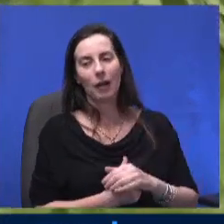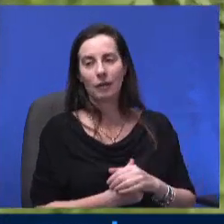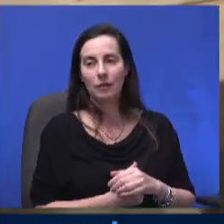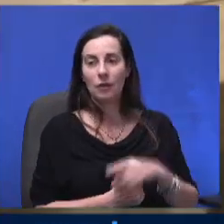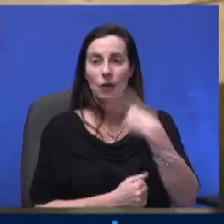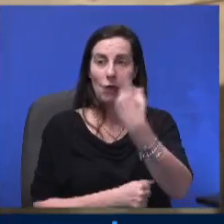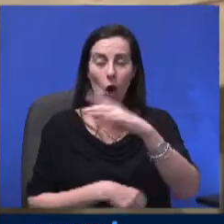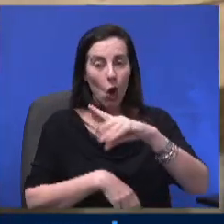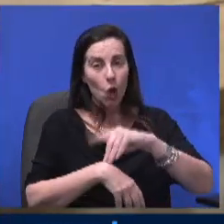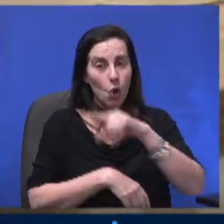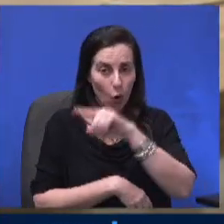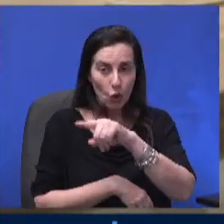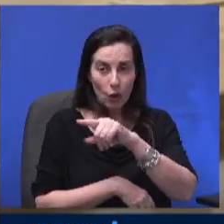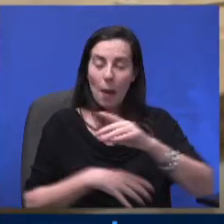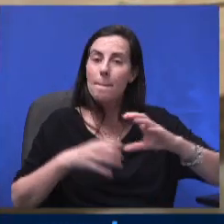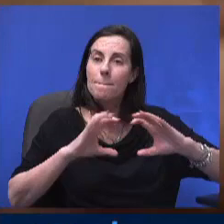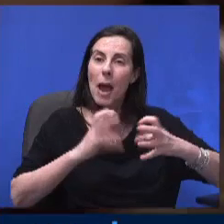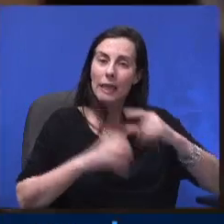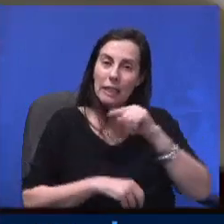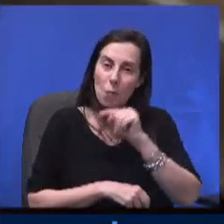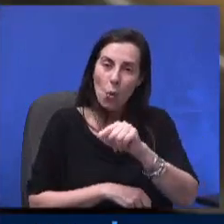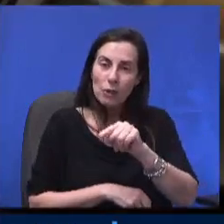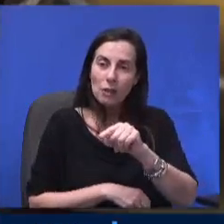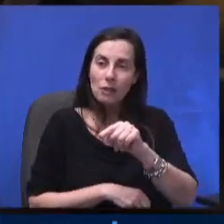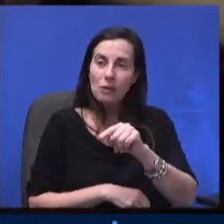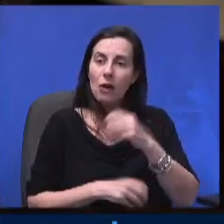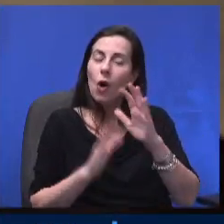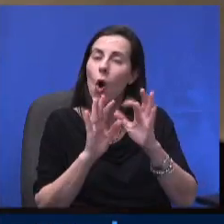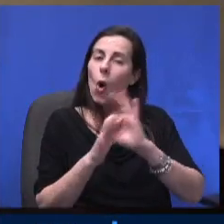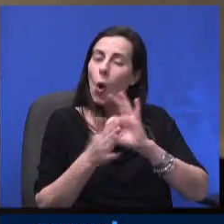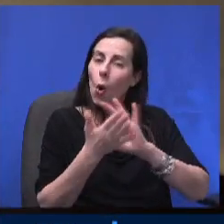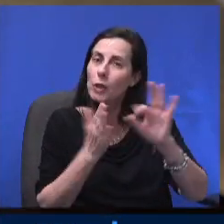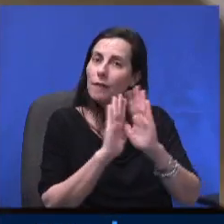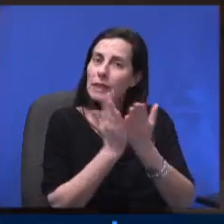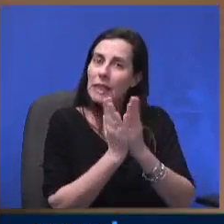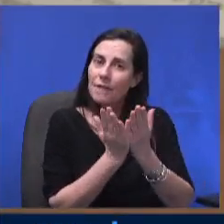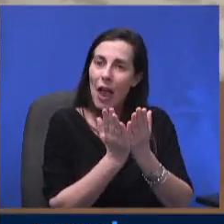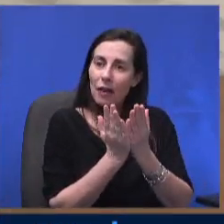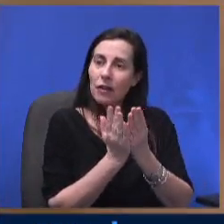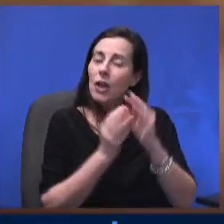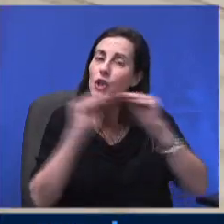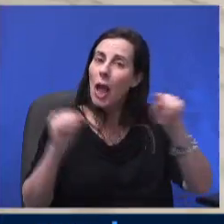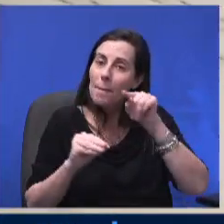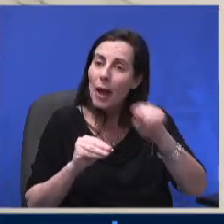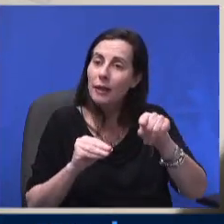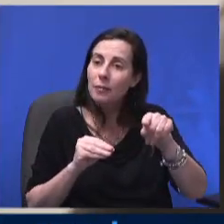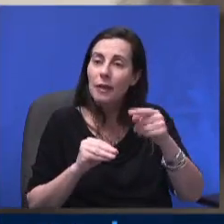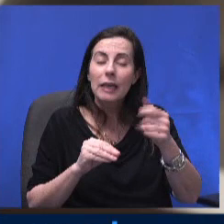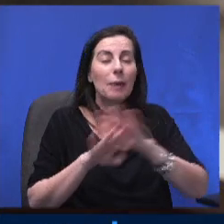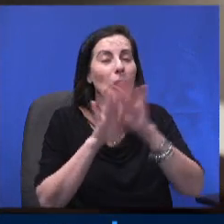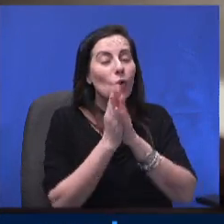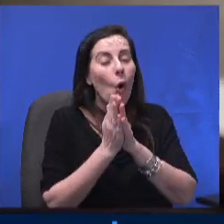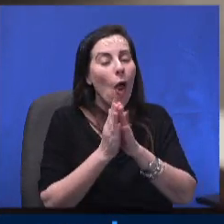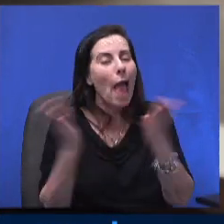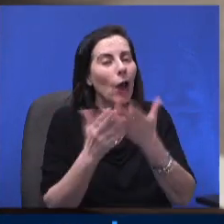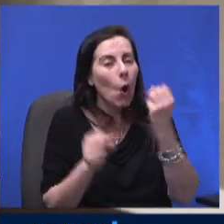צ'יזיק מקיבוץ נווה איתן משיק ספר מתכונים מהודר, שילמד אתכם כמעט את כל השיטות